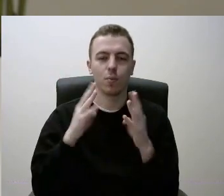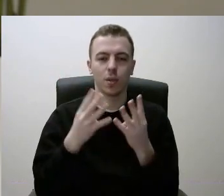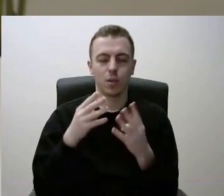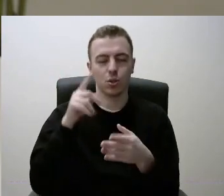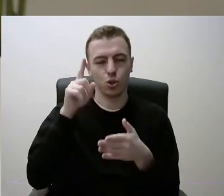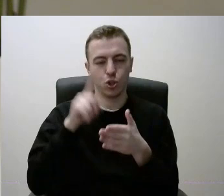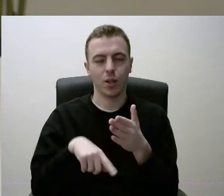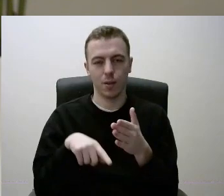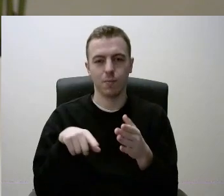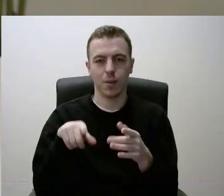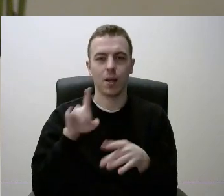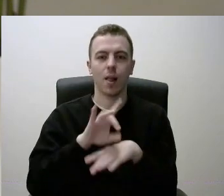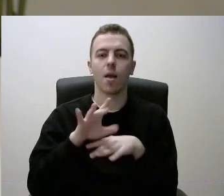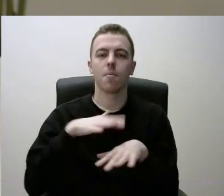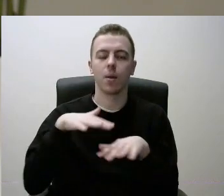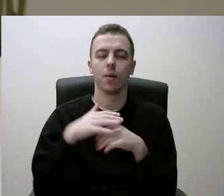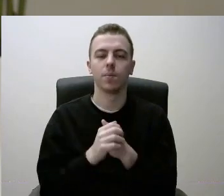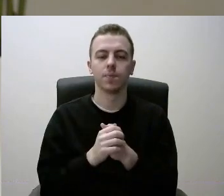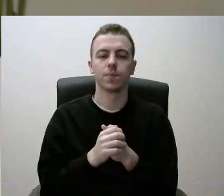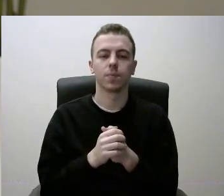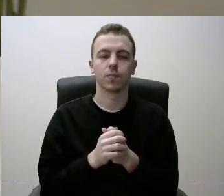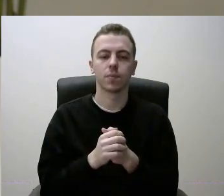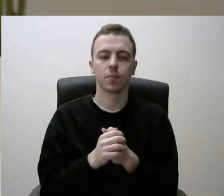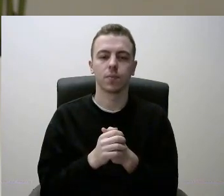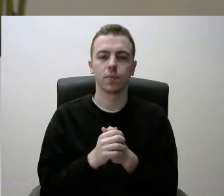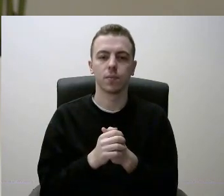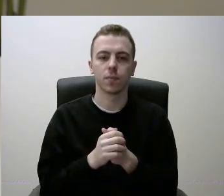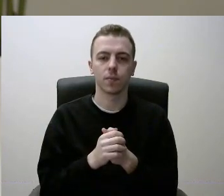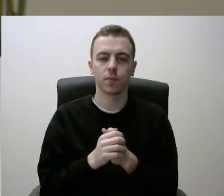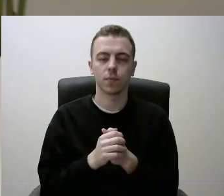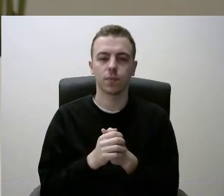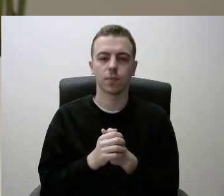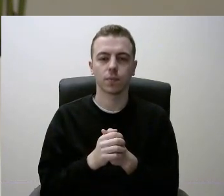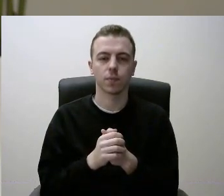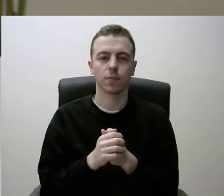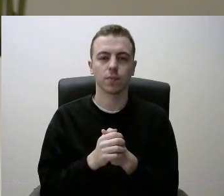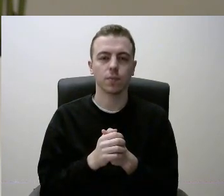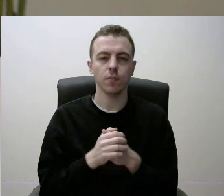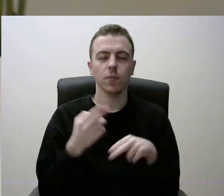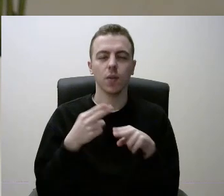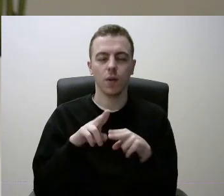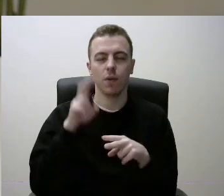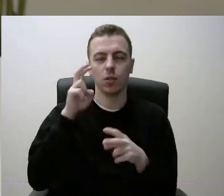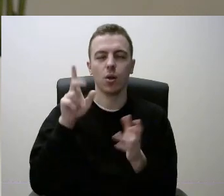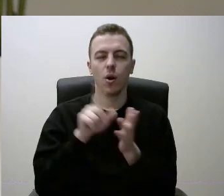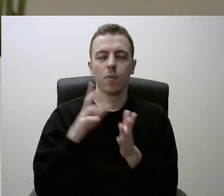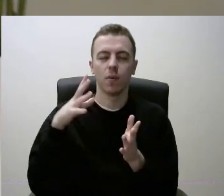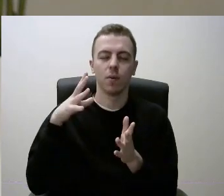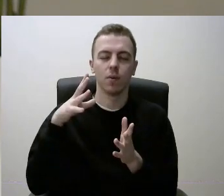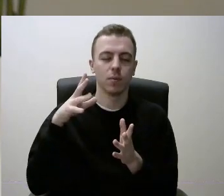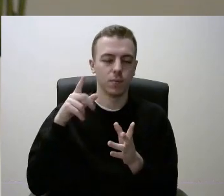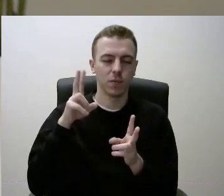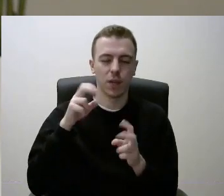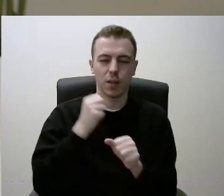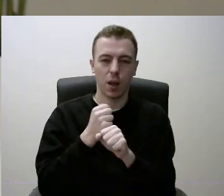Kalba apie visą miestą ir turi būti bet kurios valdžios lūpose ir mintise, bet klausimas